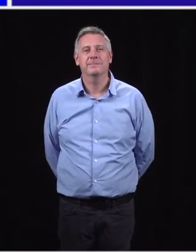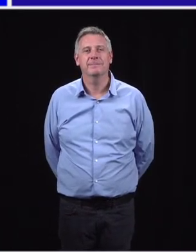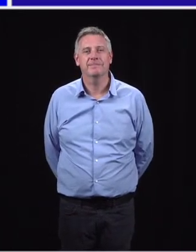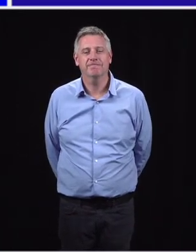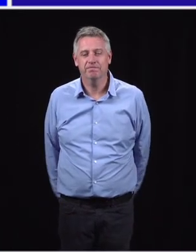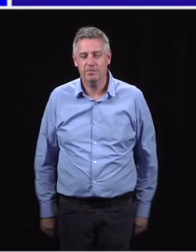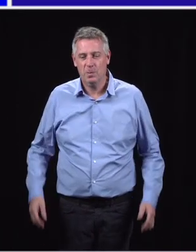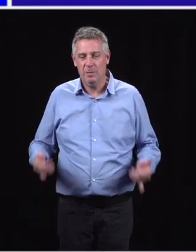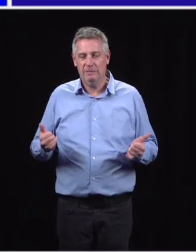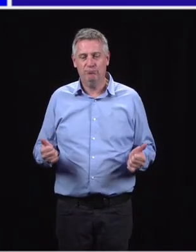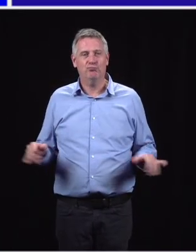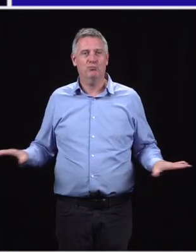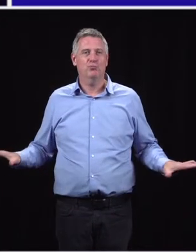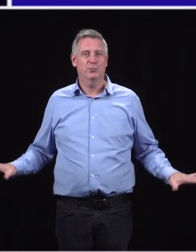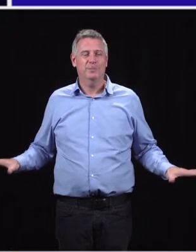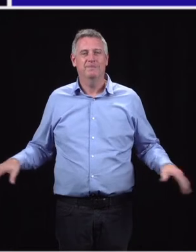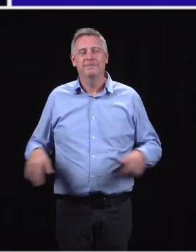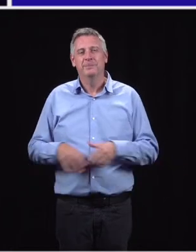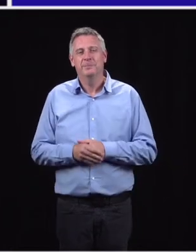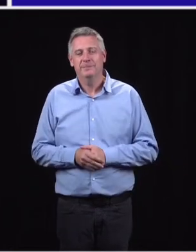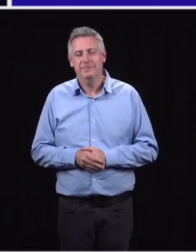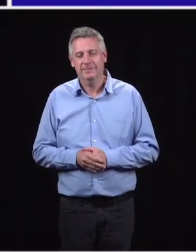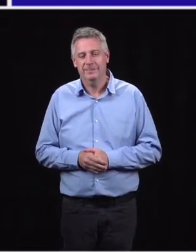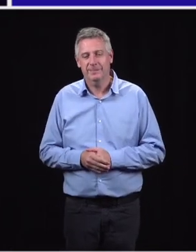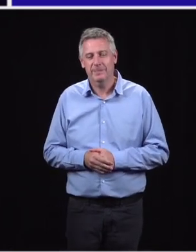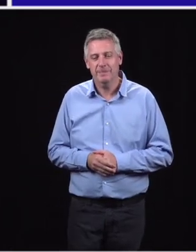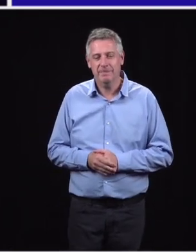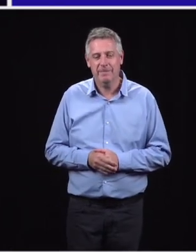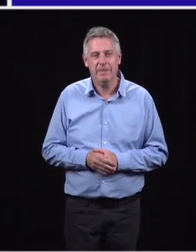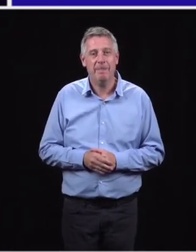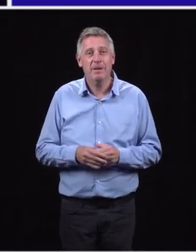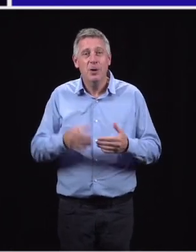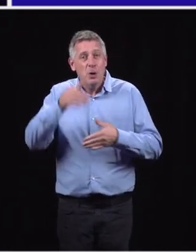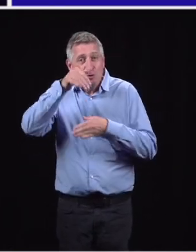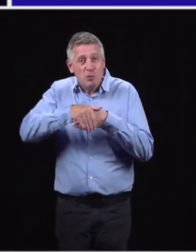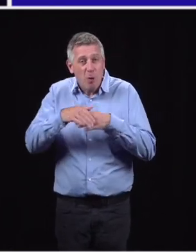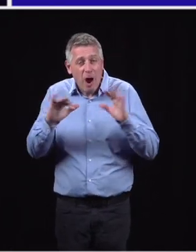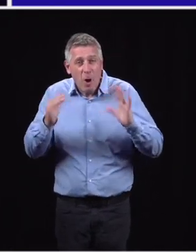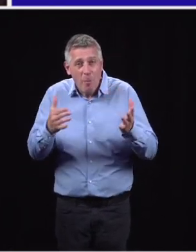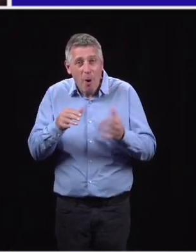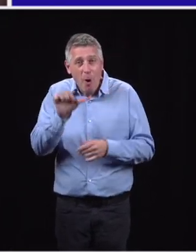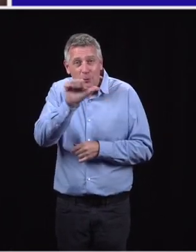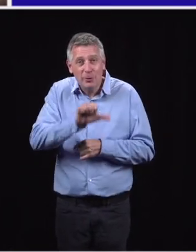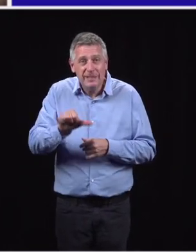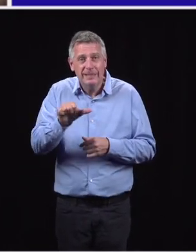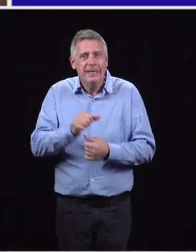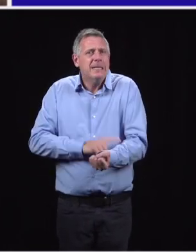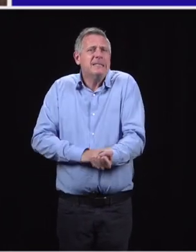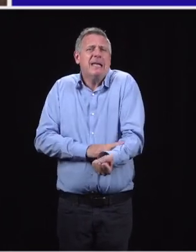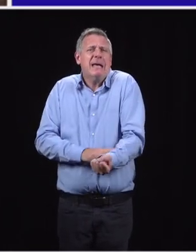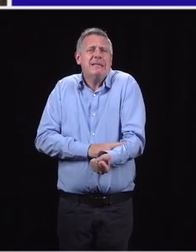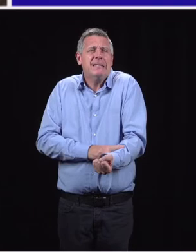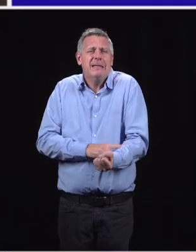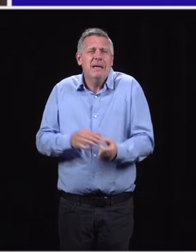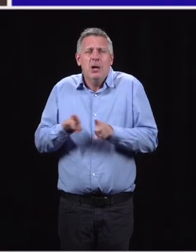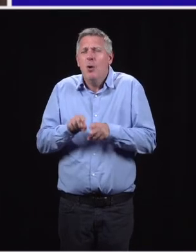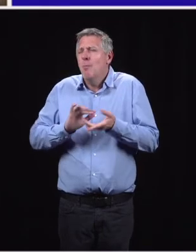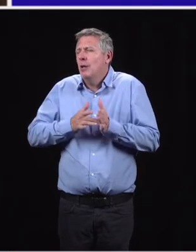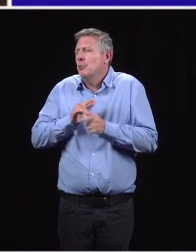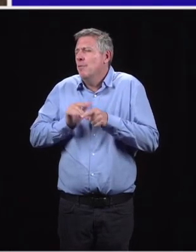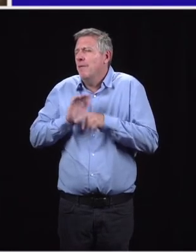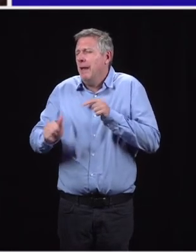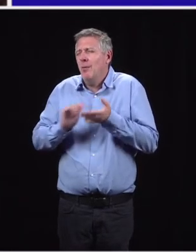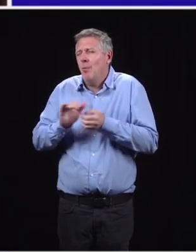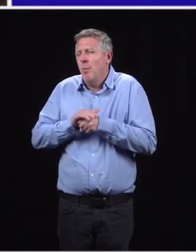stalle bien top bah comment ça a été ce soir Anthony stressé tu sais comme si c'est moi qui avait tout fait